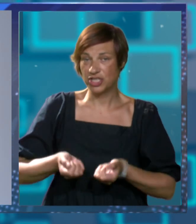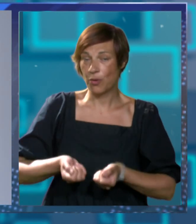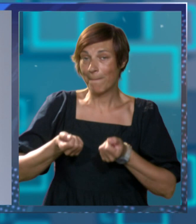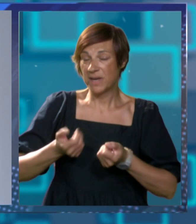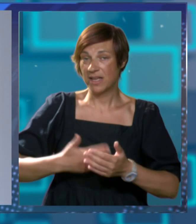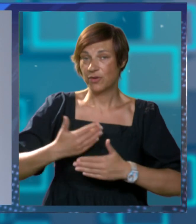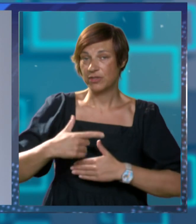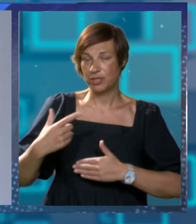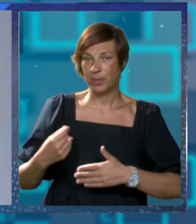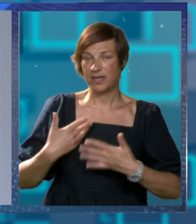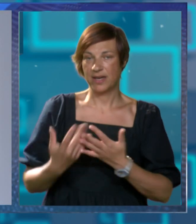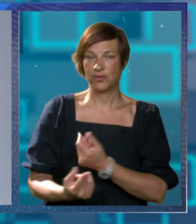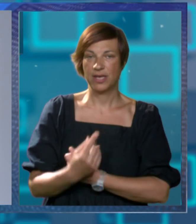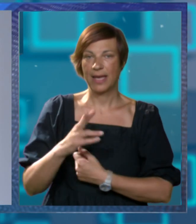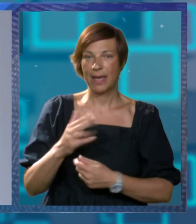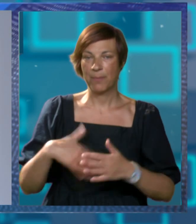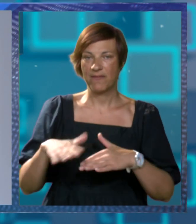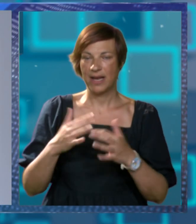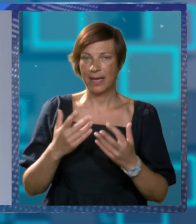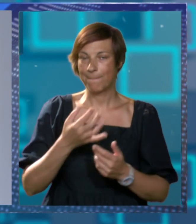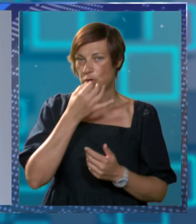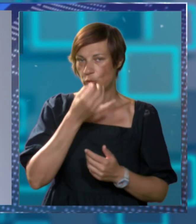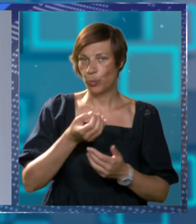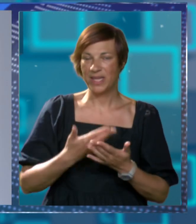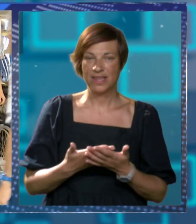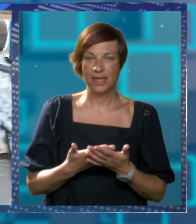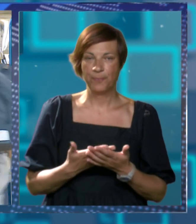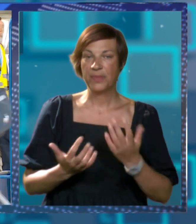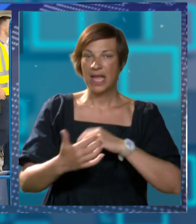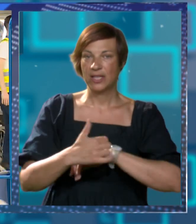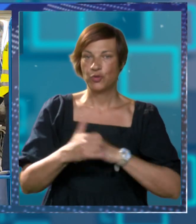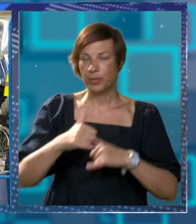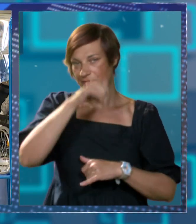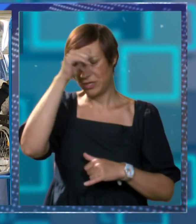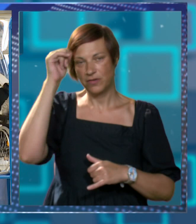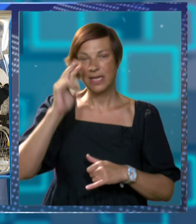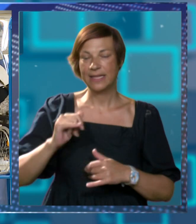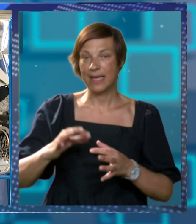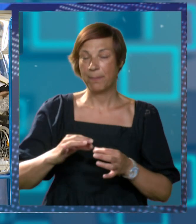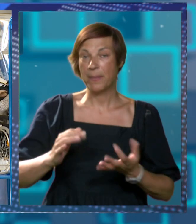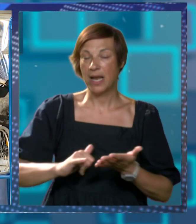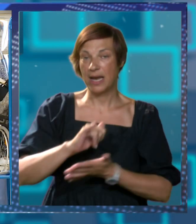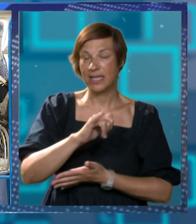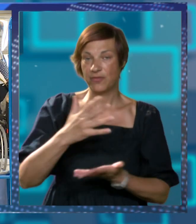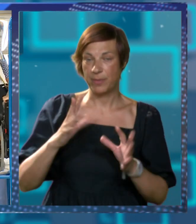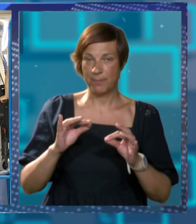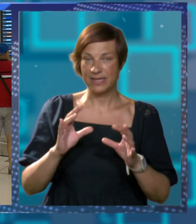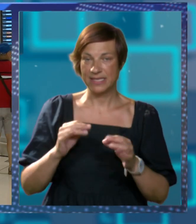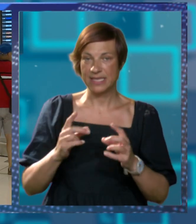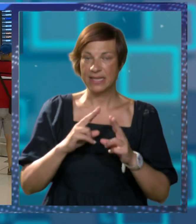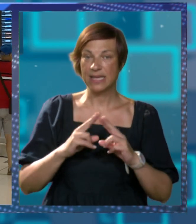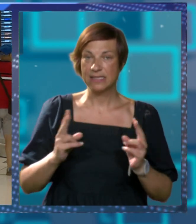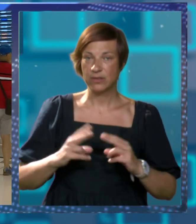koji idući par dana nakon takvih događaja ima značajan broj upita i slično. Dubrovnik ovog ljeta ima direktne letove prema nekoliko